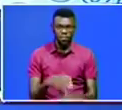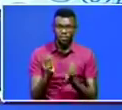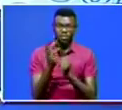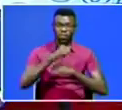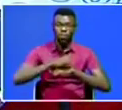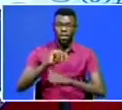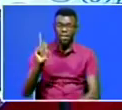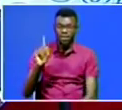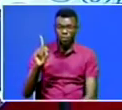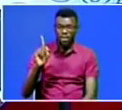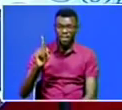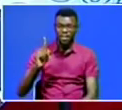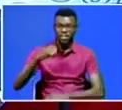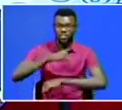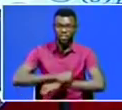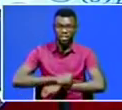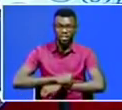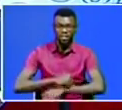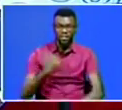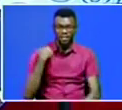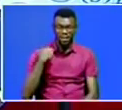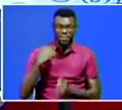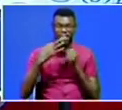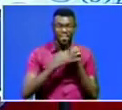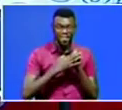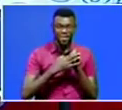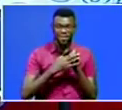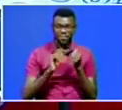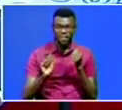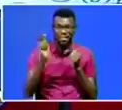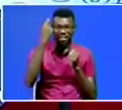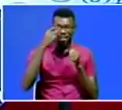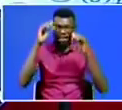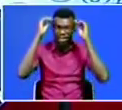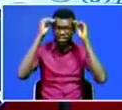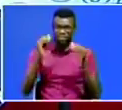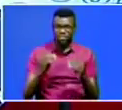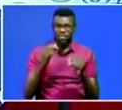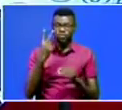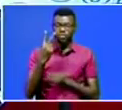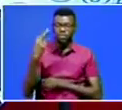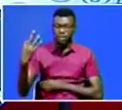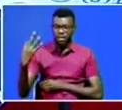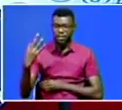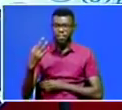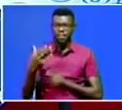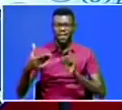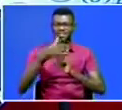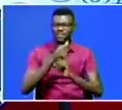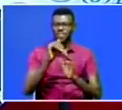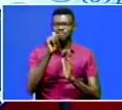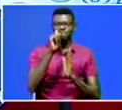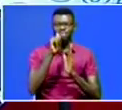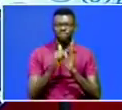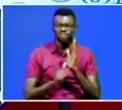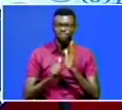Upili ya Nairobi School iliibuka katika nafasi ya nane nchini ikiwa na wanafunzi 23 waliopata alama ya A.